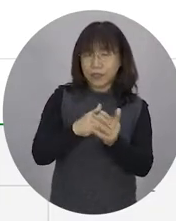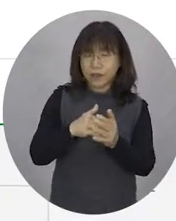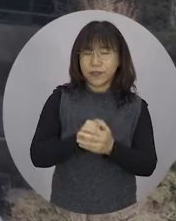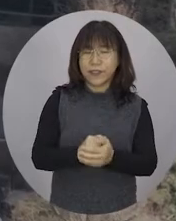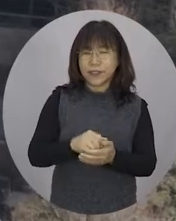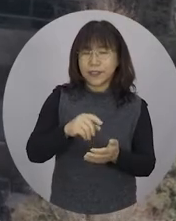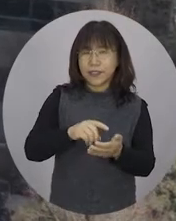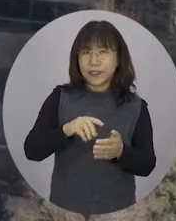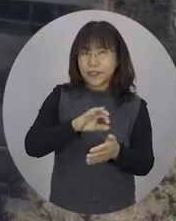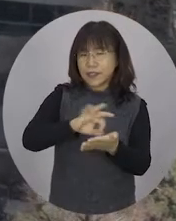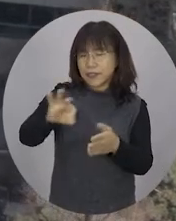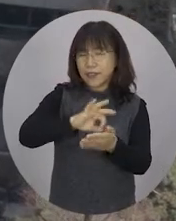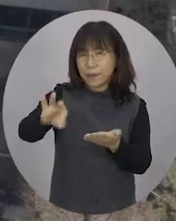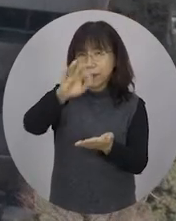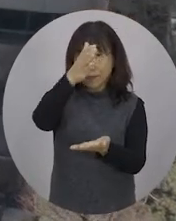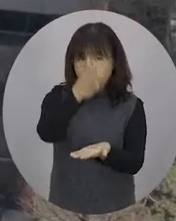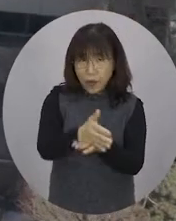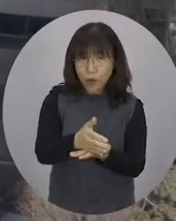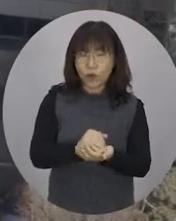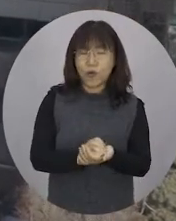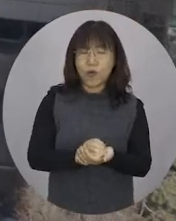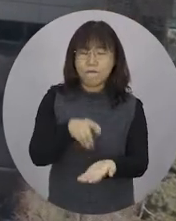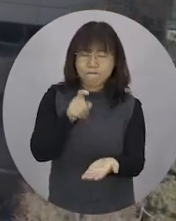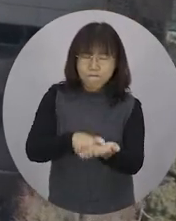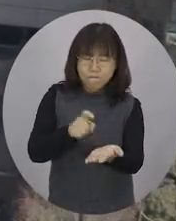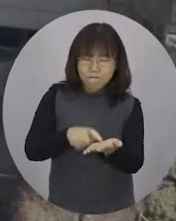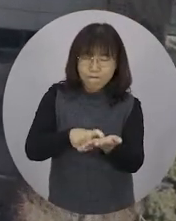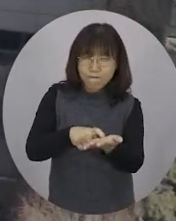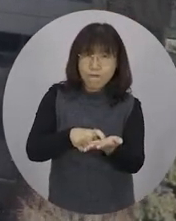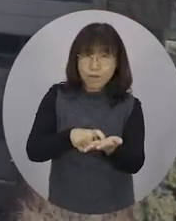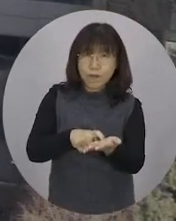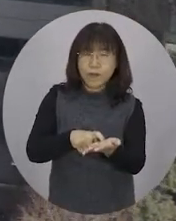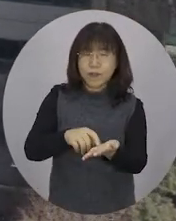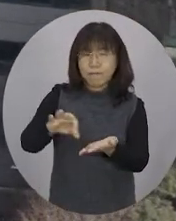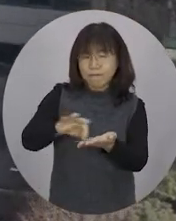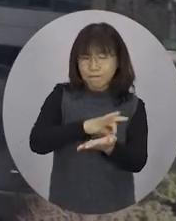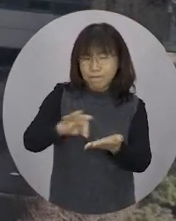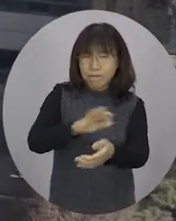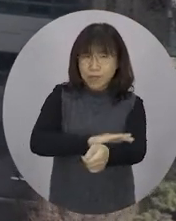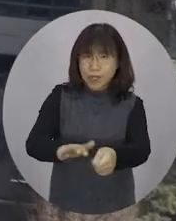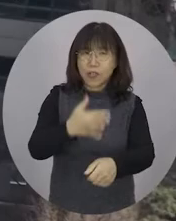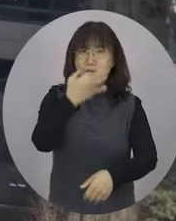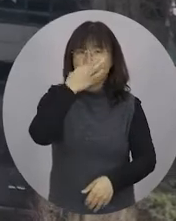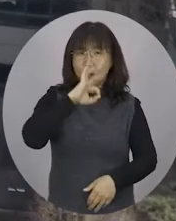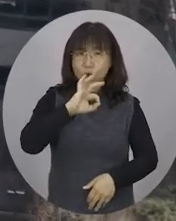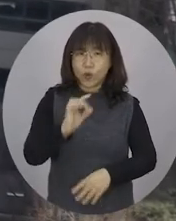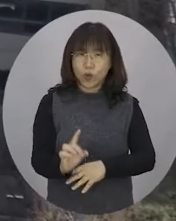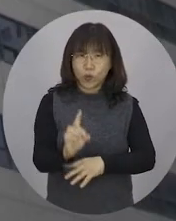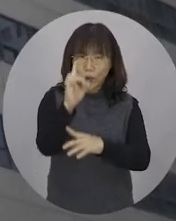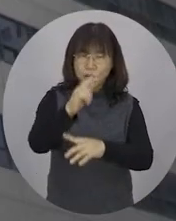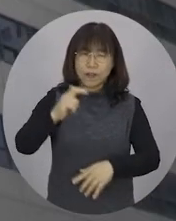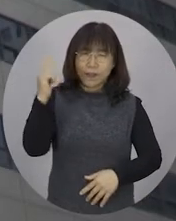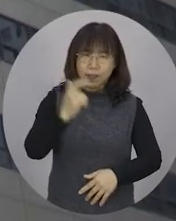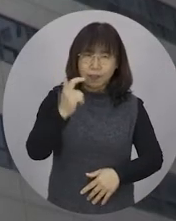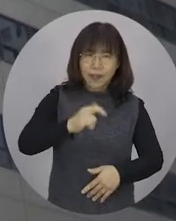강서구는 낭비성 예상 편성을 방지하고 신속한 집행관리를 통해 재정운용